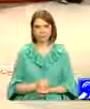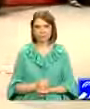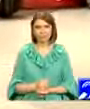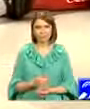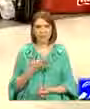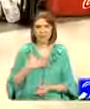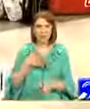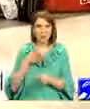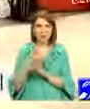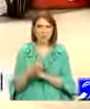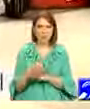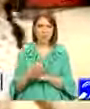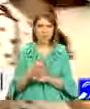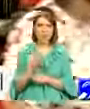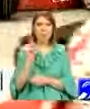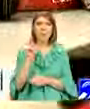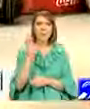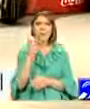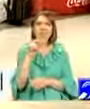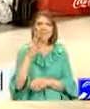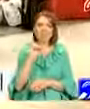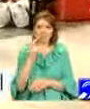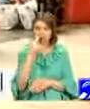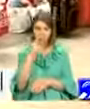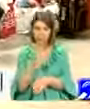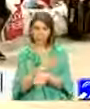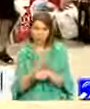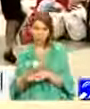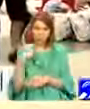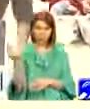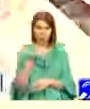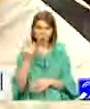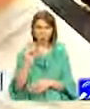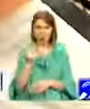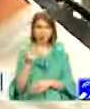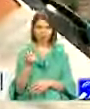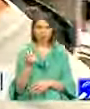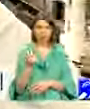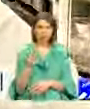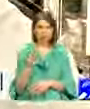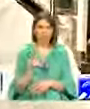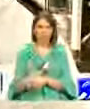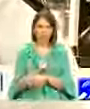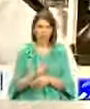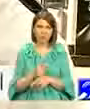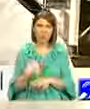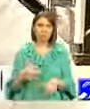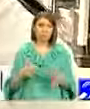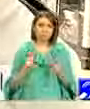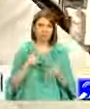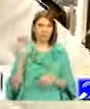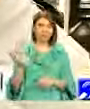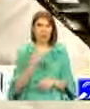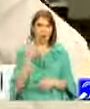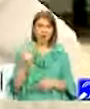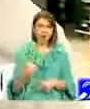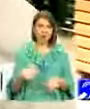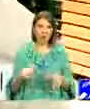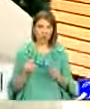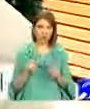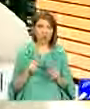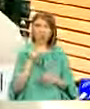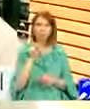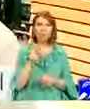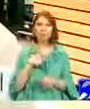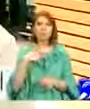Vreau să ajung la Periș și văd că are întârziere cam o oră, o oră și ceva. Aștept cam de vreo 3 ore. Unde